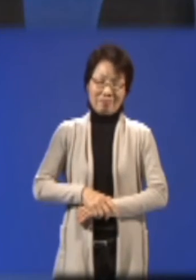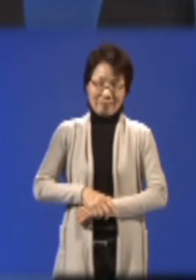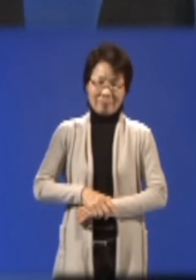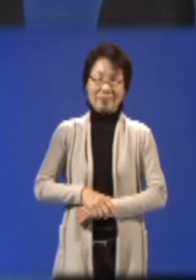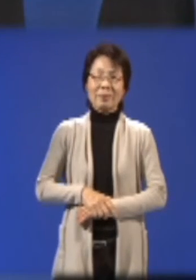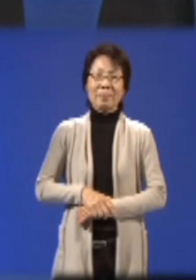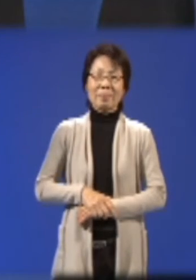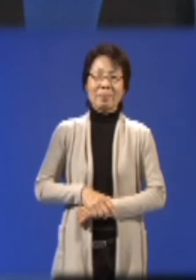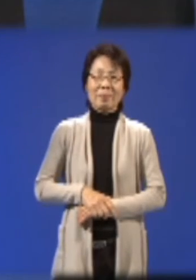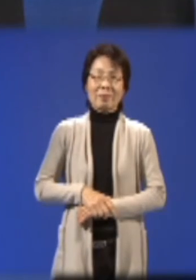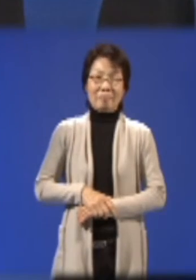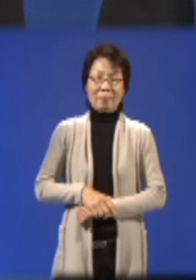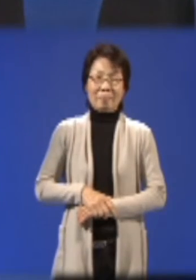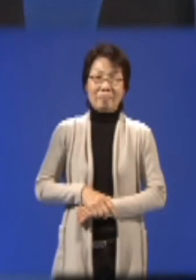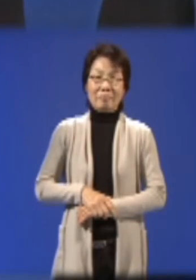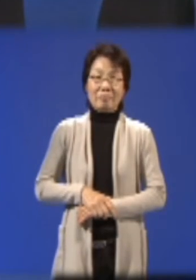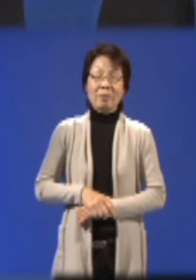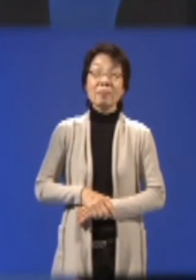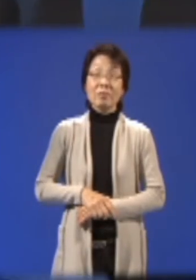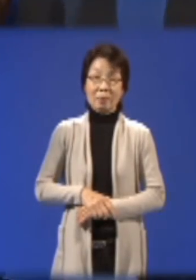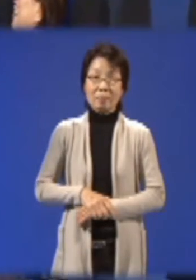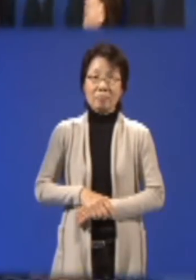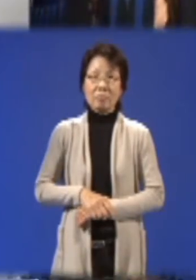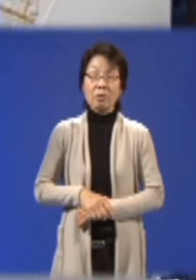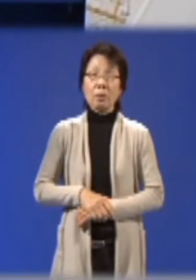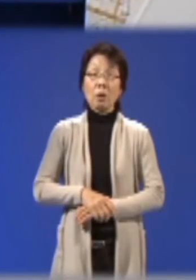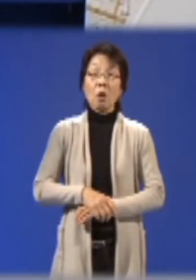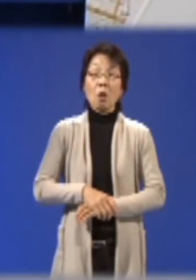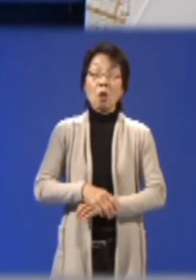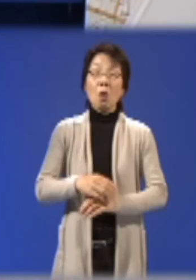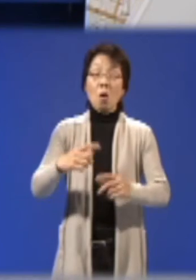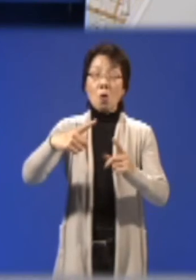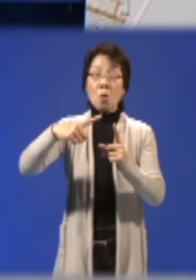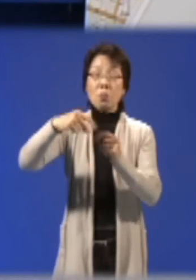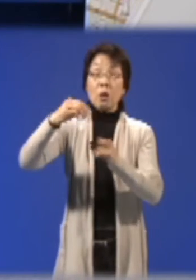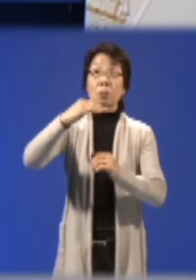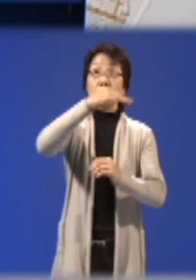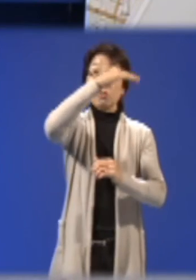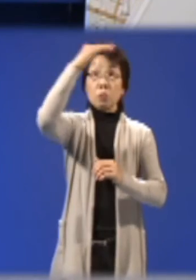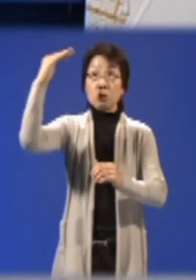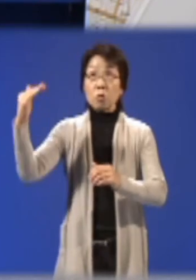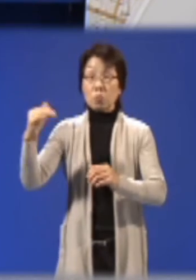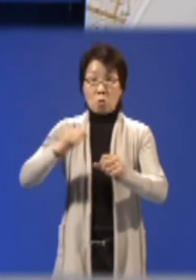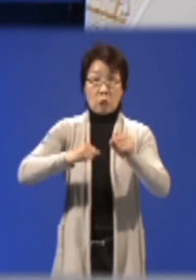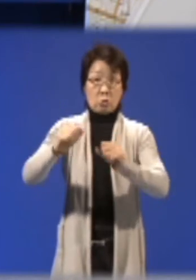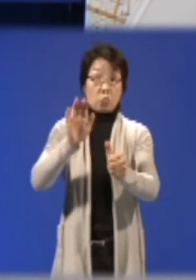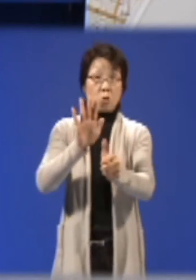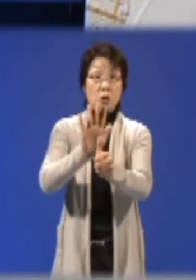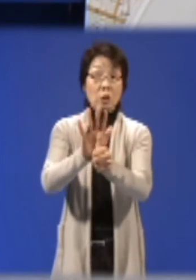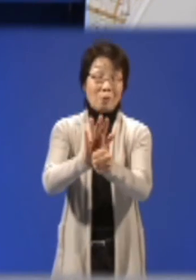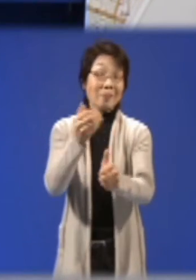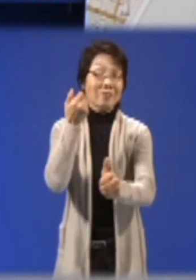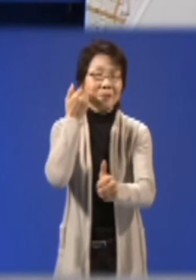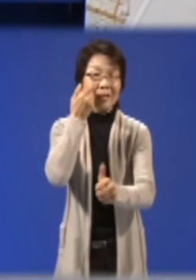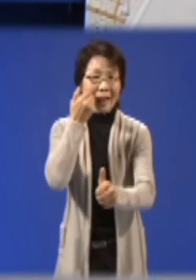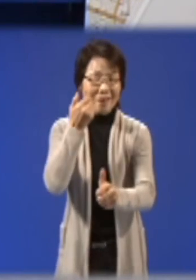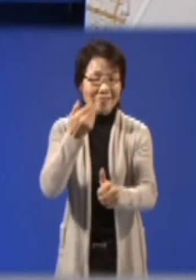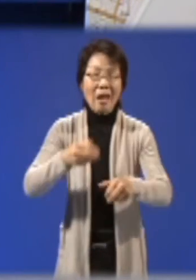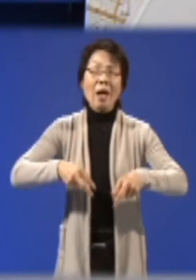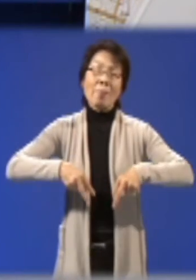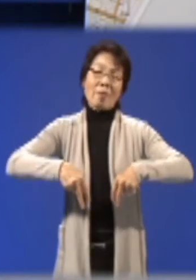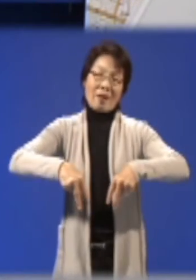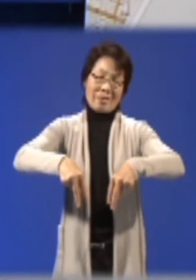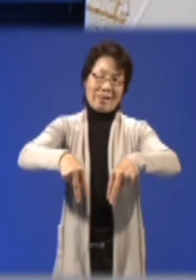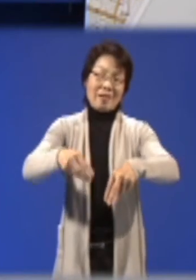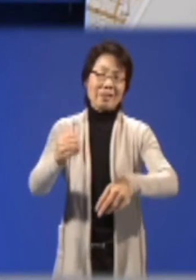新しい発見です。 そうですね。 このプラネタリウムの活動をサポートしているのが天文ボランティア